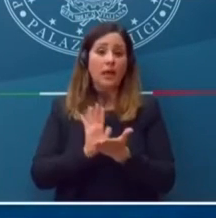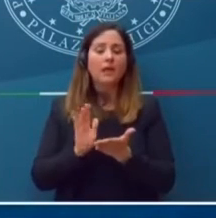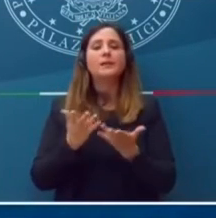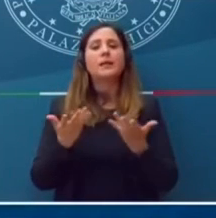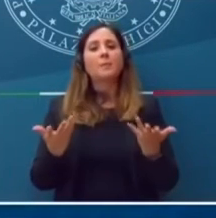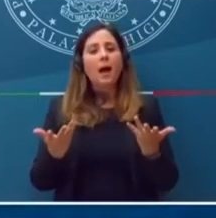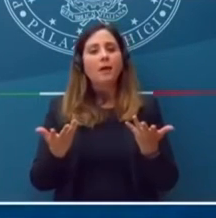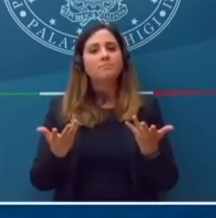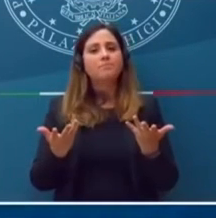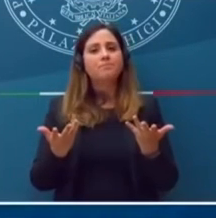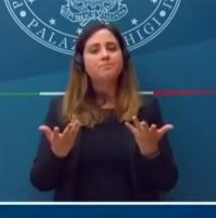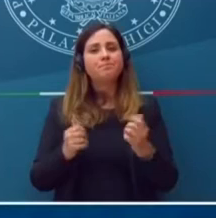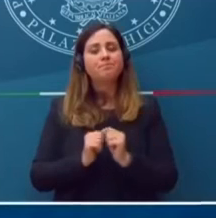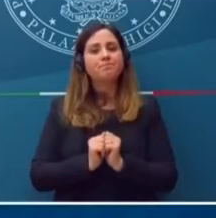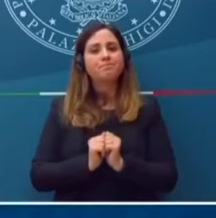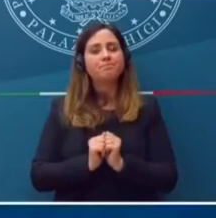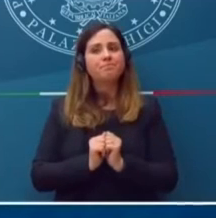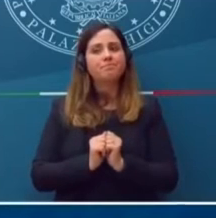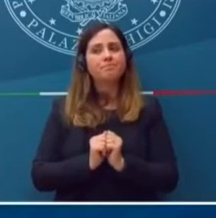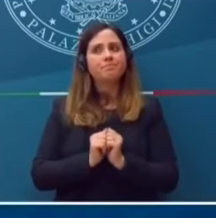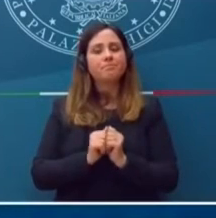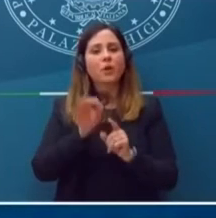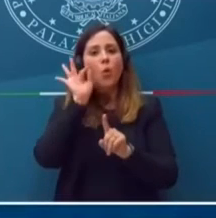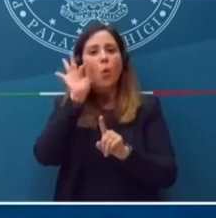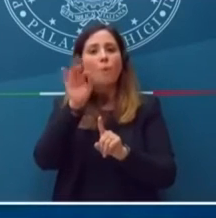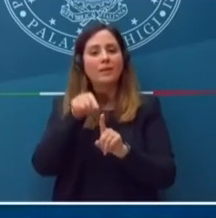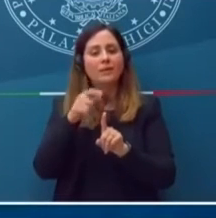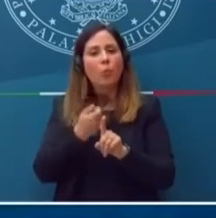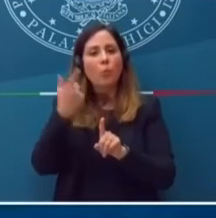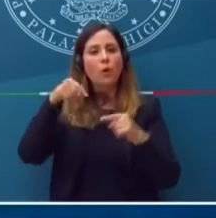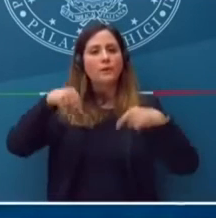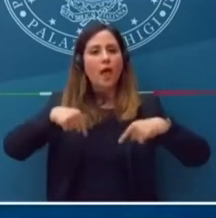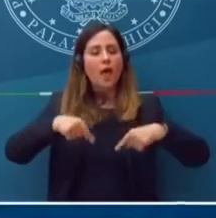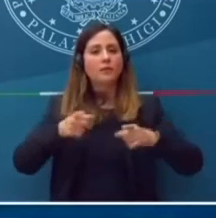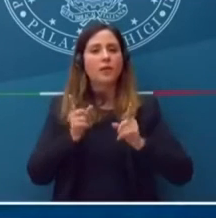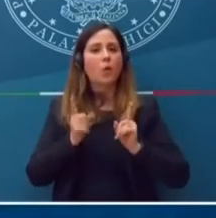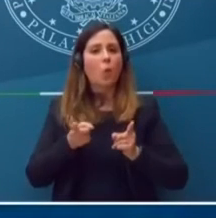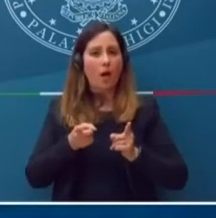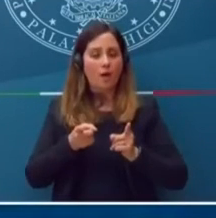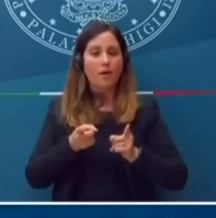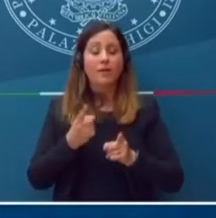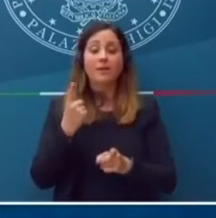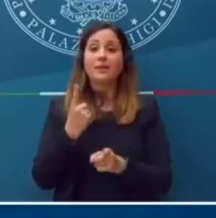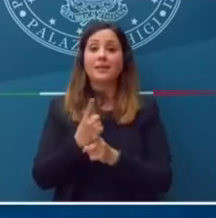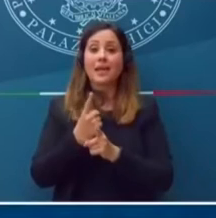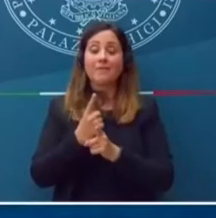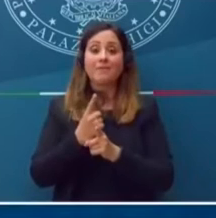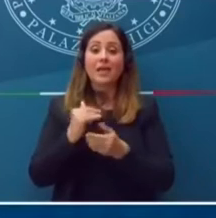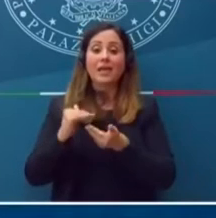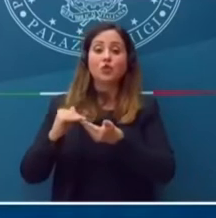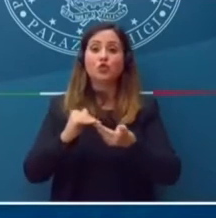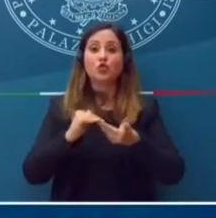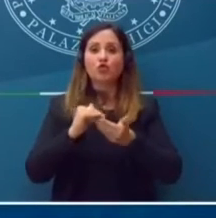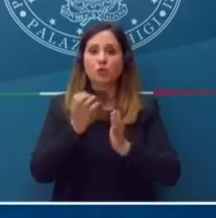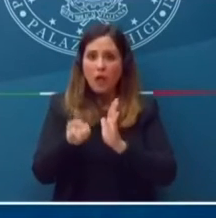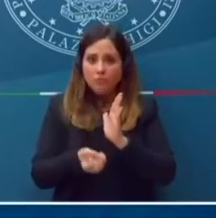è il punto centrale ora? Il punto centrale è creare una società che si chiamerà